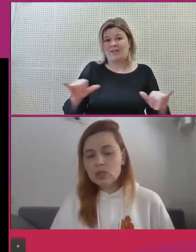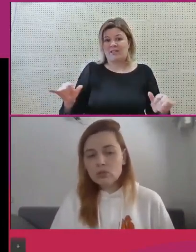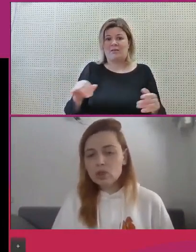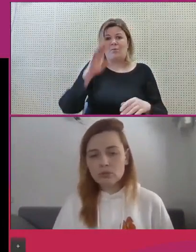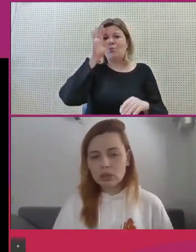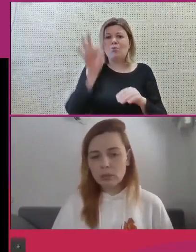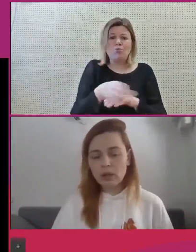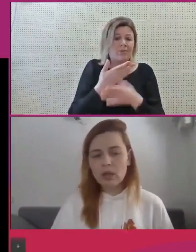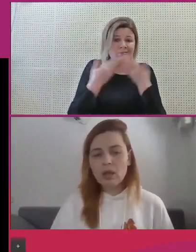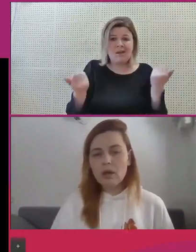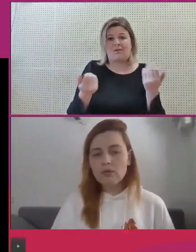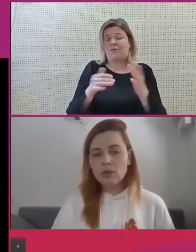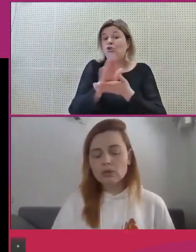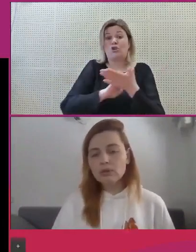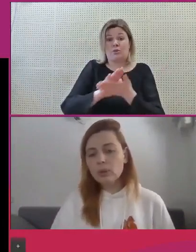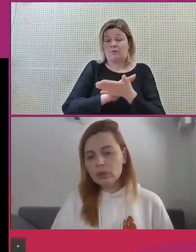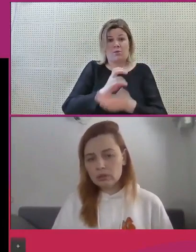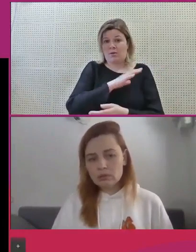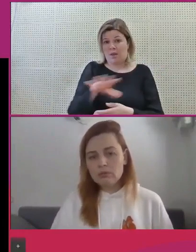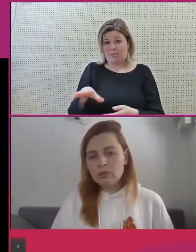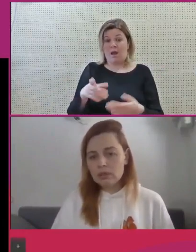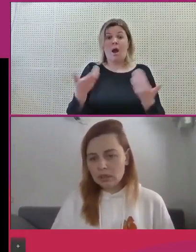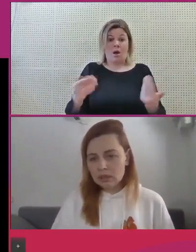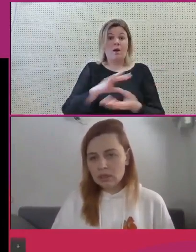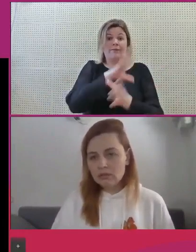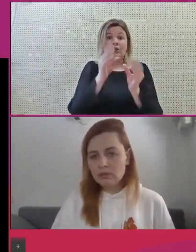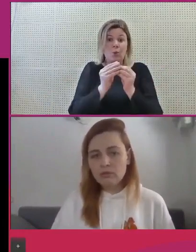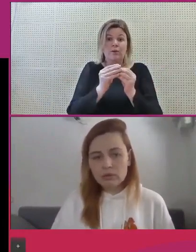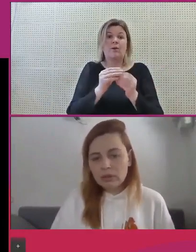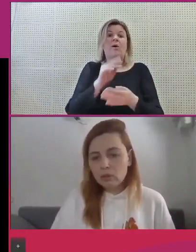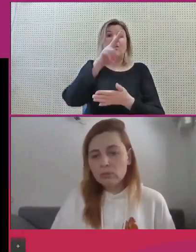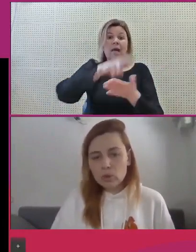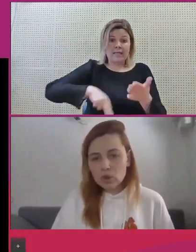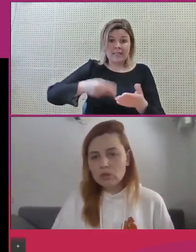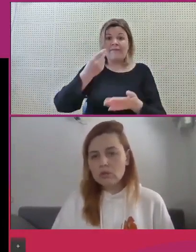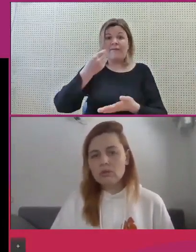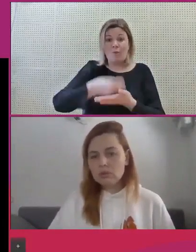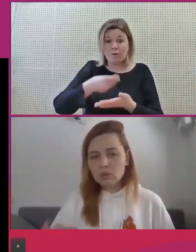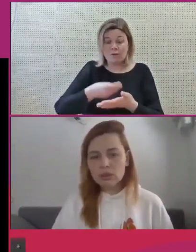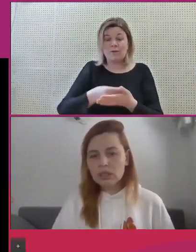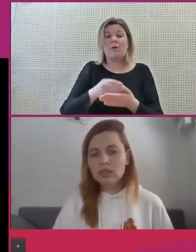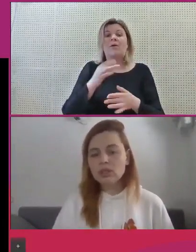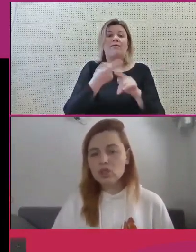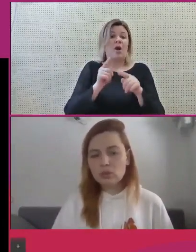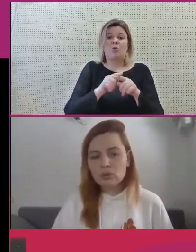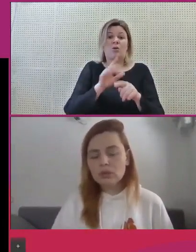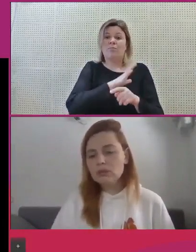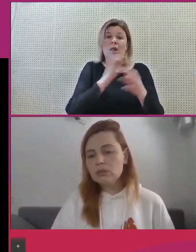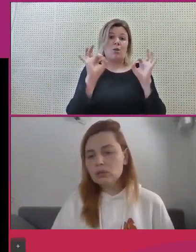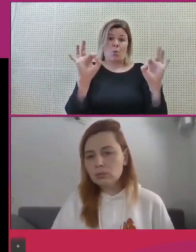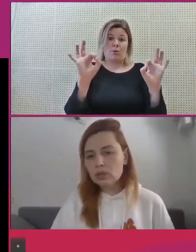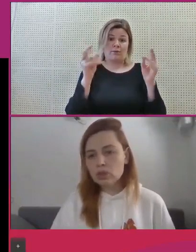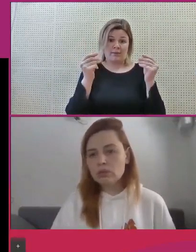мужей, ничего не было. Вот. В итоге зарегистрировали фонд, в котором тоже ноль денег на счету,